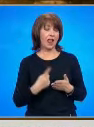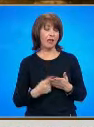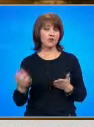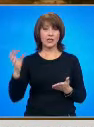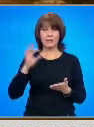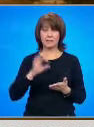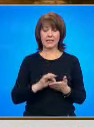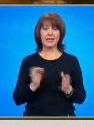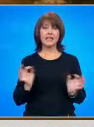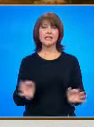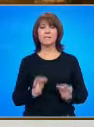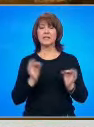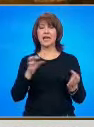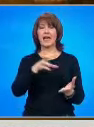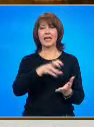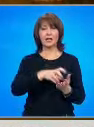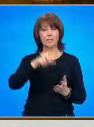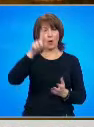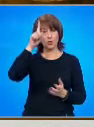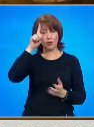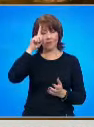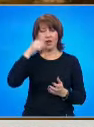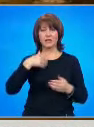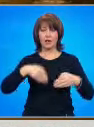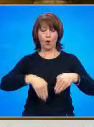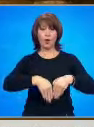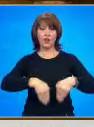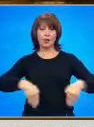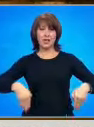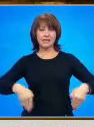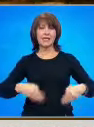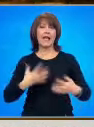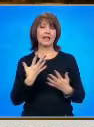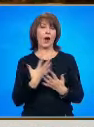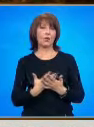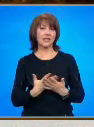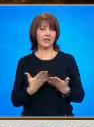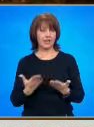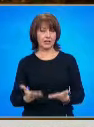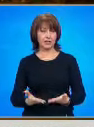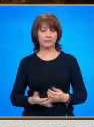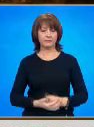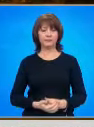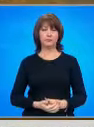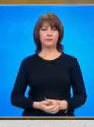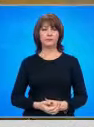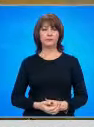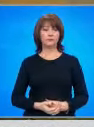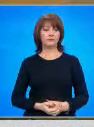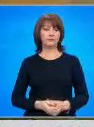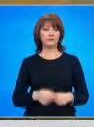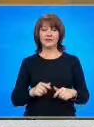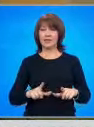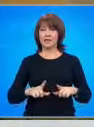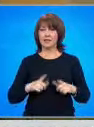пристигне специален екип от София, за да го неутрализира и задържи. Повече подробности да видим сега.